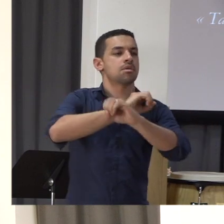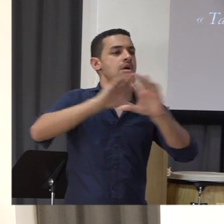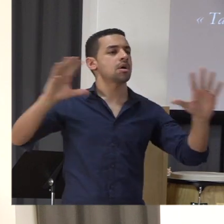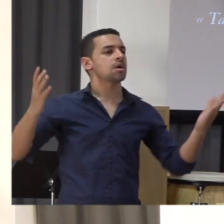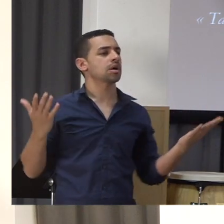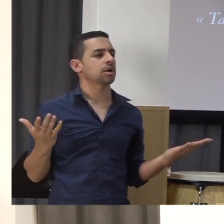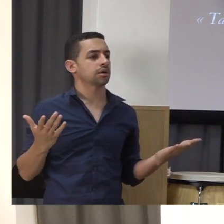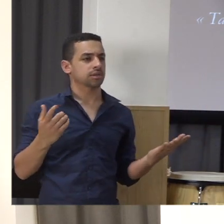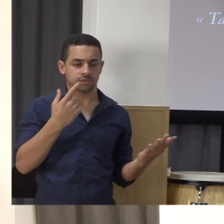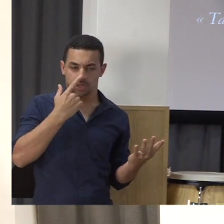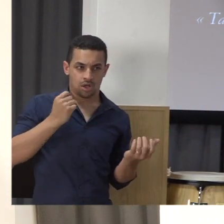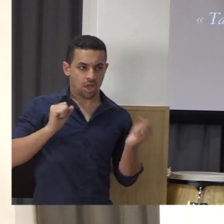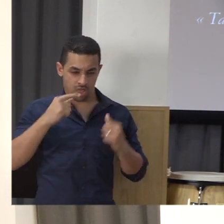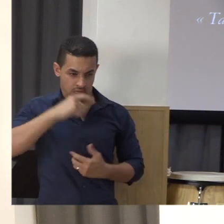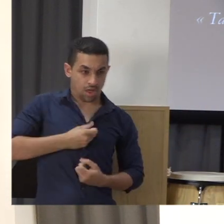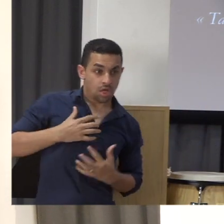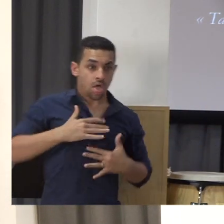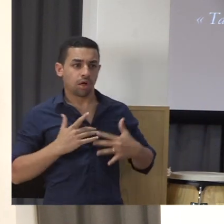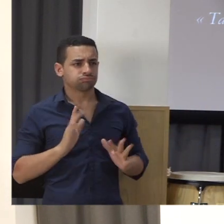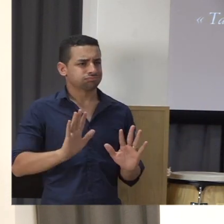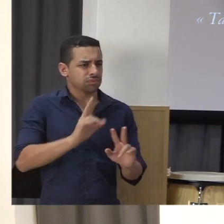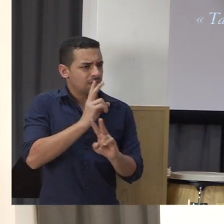Ce ne sont pas des agitations émotionnelles.